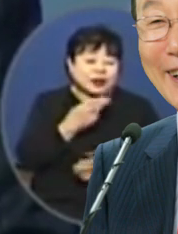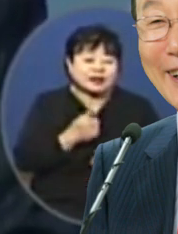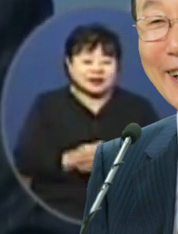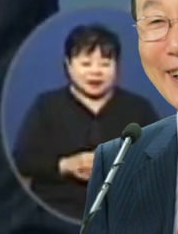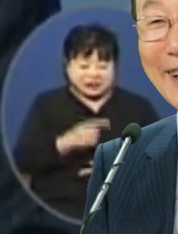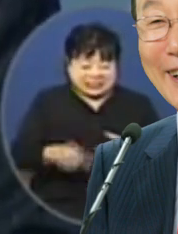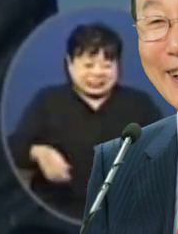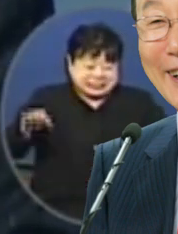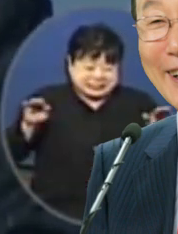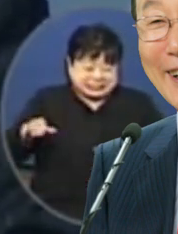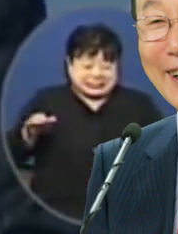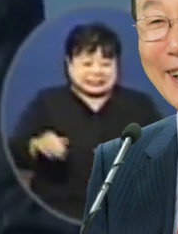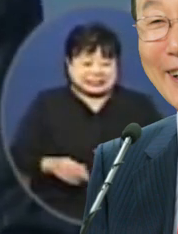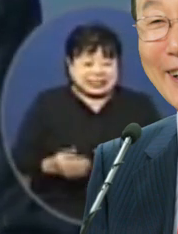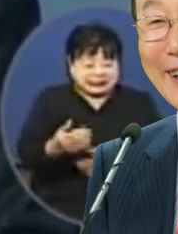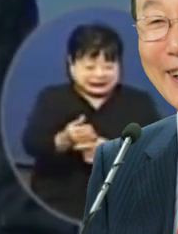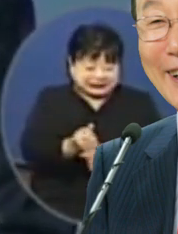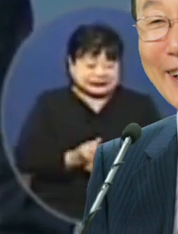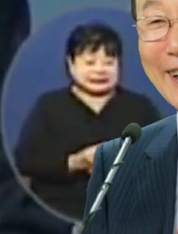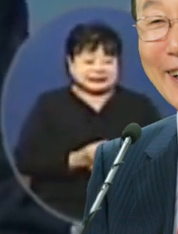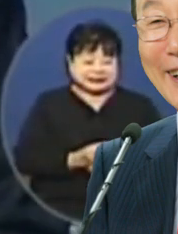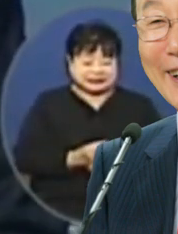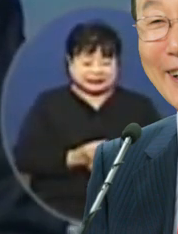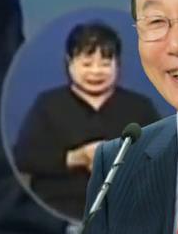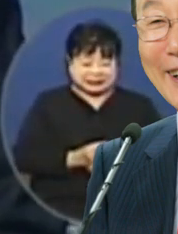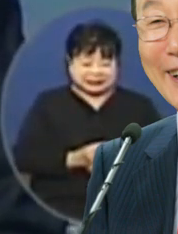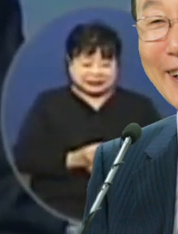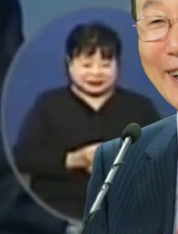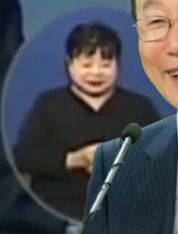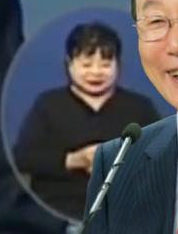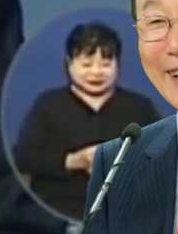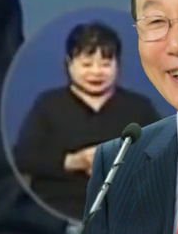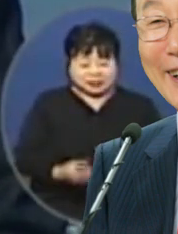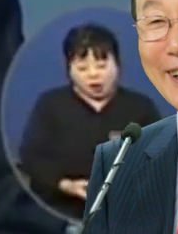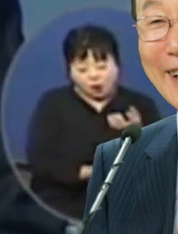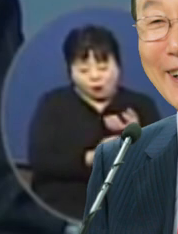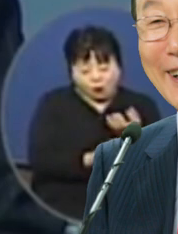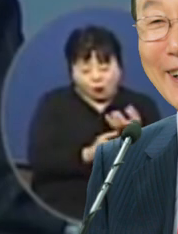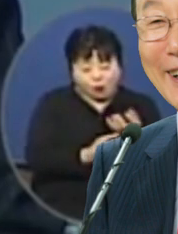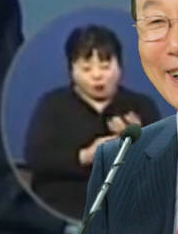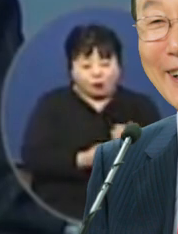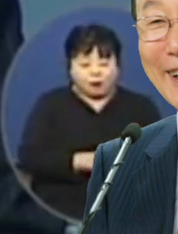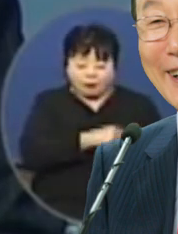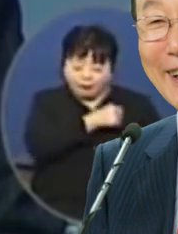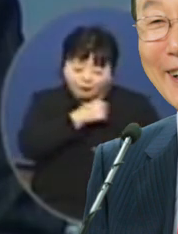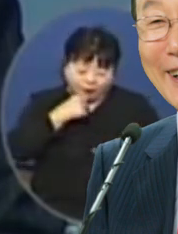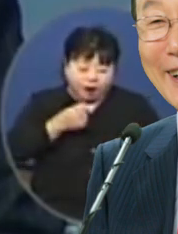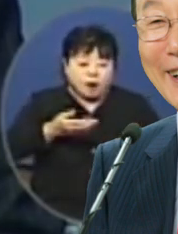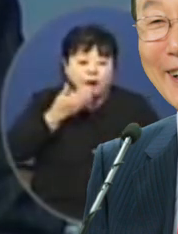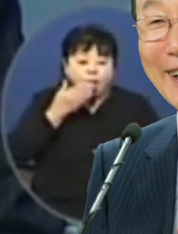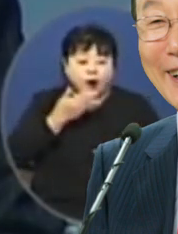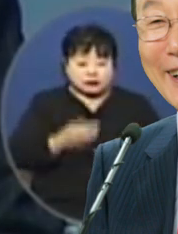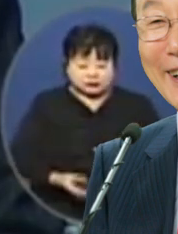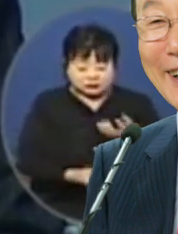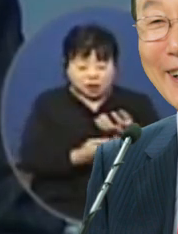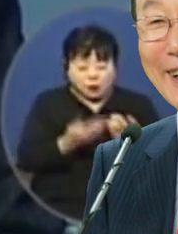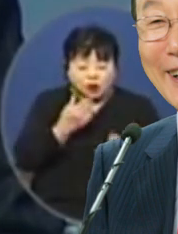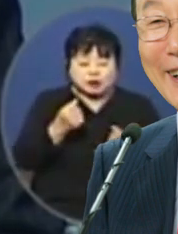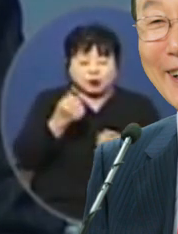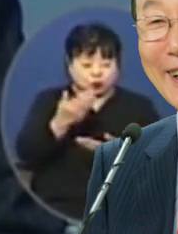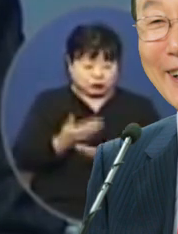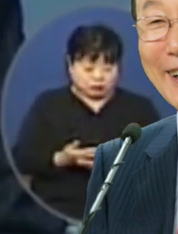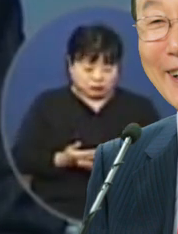어릴 때는 단백질을 얻을 곳이 없어요. 새를 잡아서 화로불에 구워 먹고 힘을